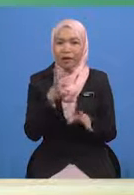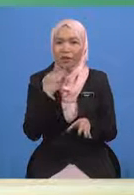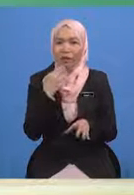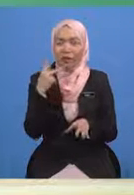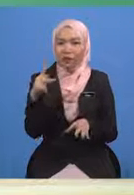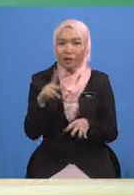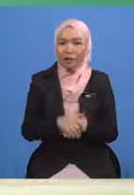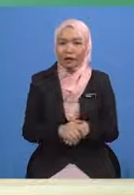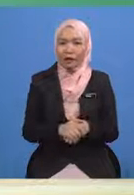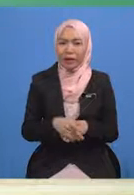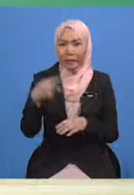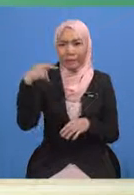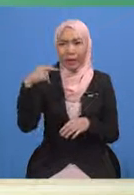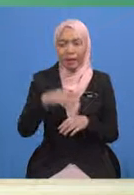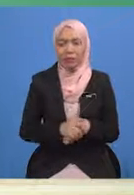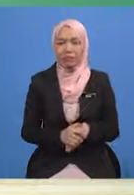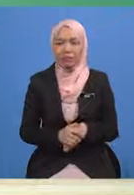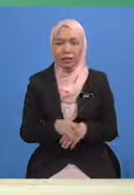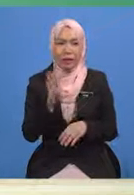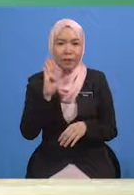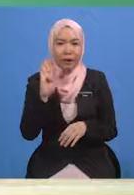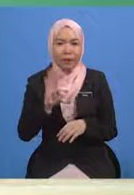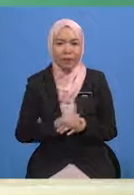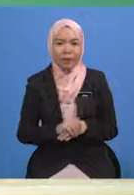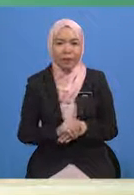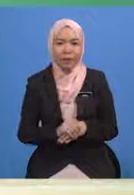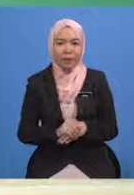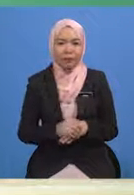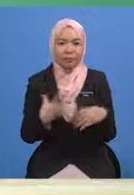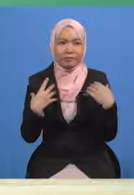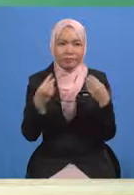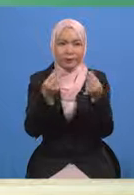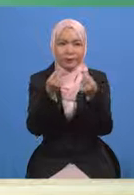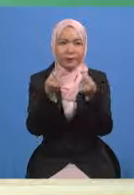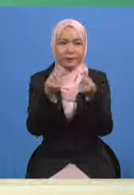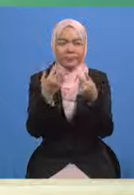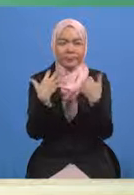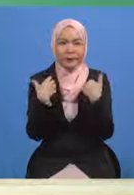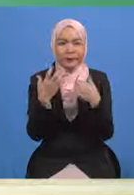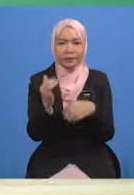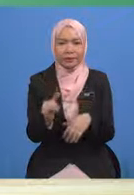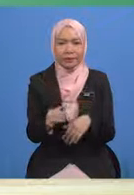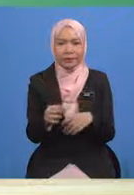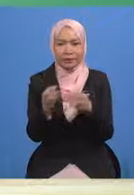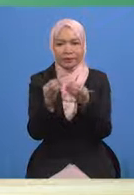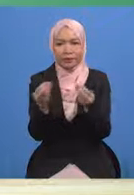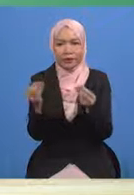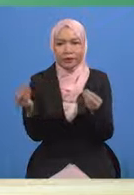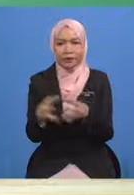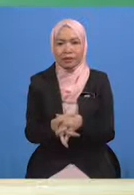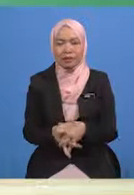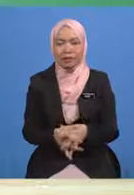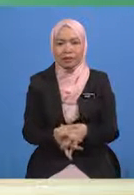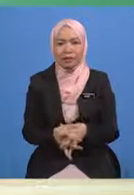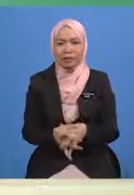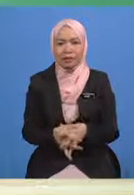kuning keperangan. Ada yang halus dan ada yang kasar. Kita